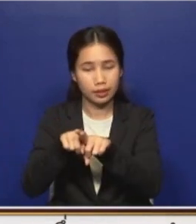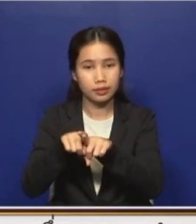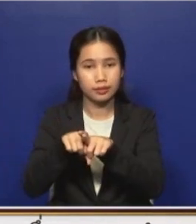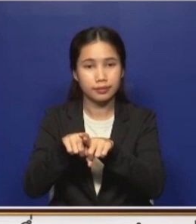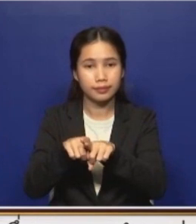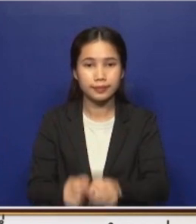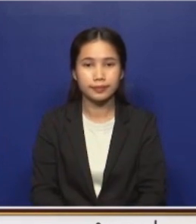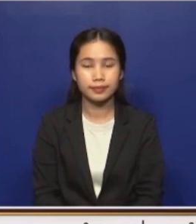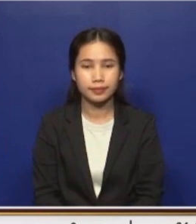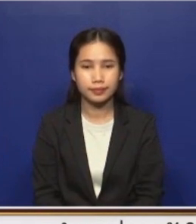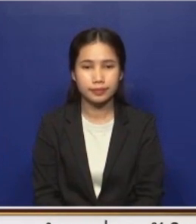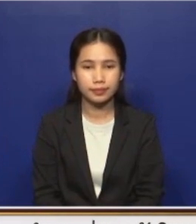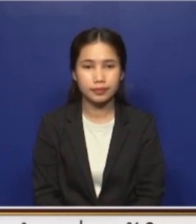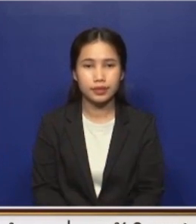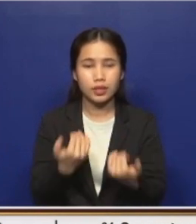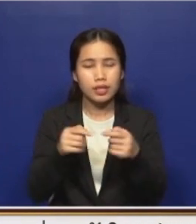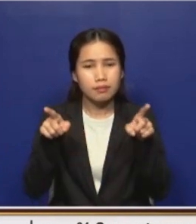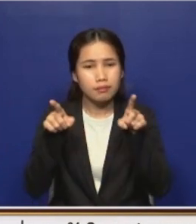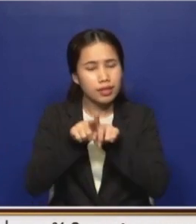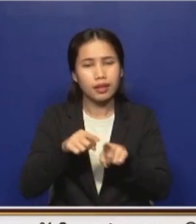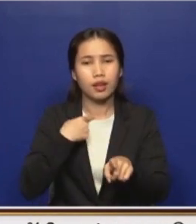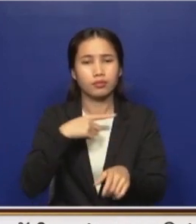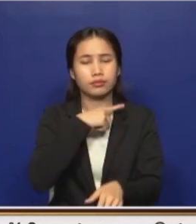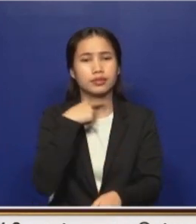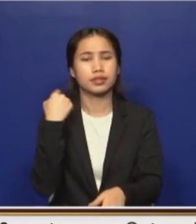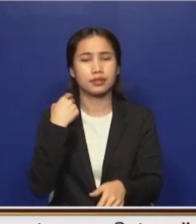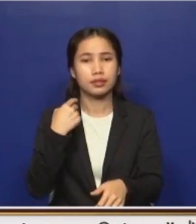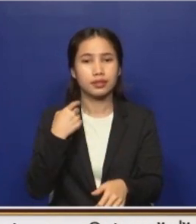งนี้เดือดร้อนฮะไปดูแผ่นต่อไปครับ